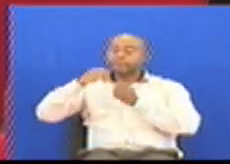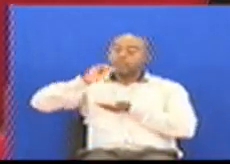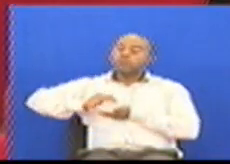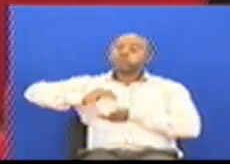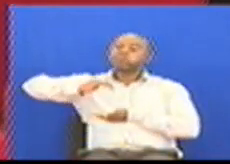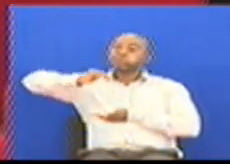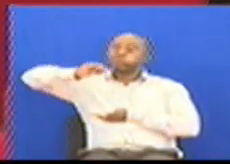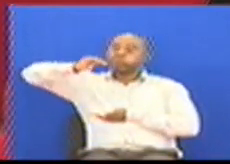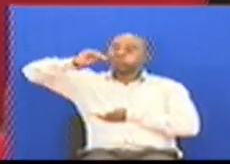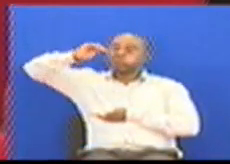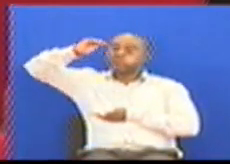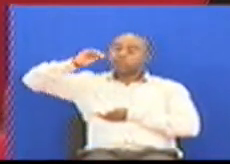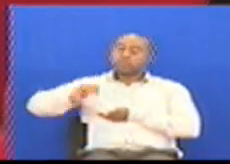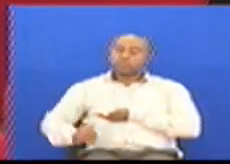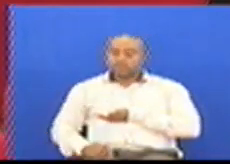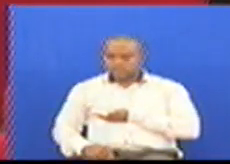Mheshimiwa Naibu Spika,